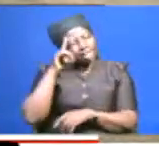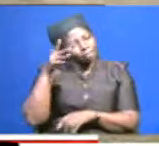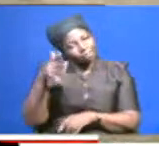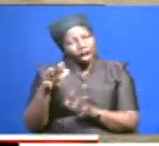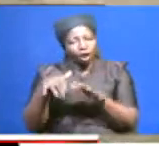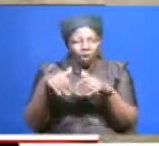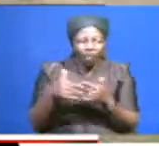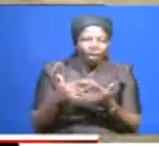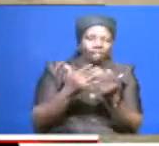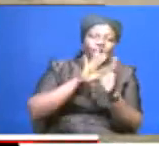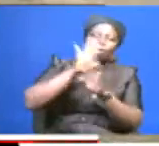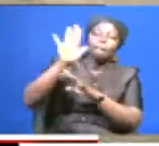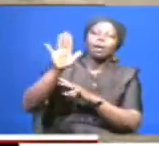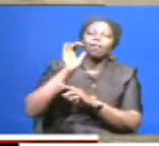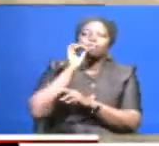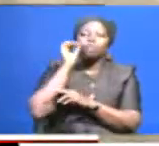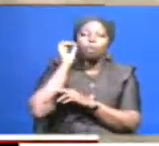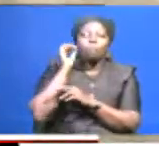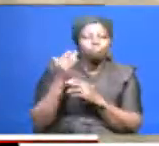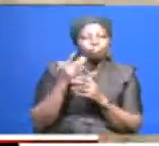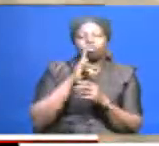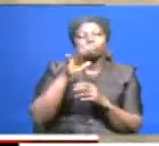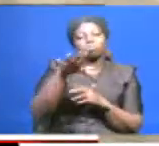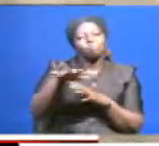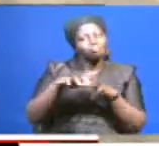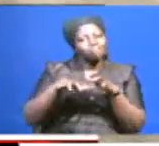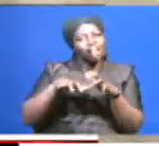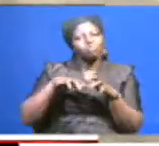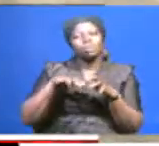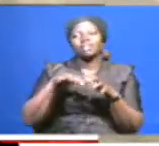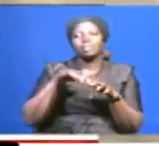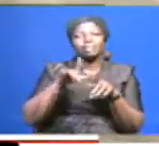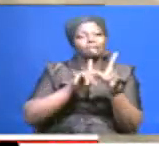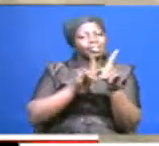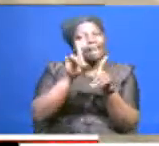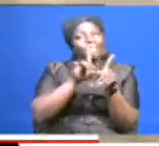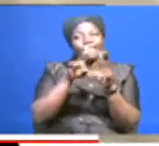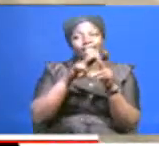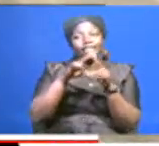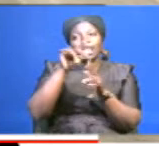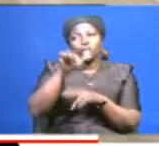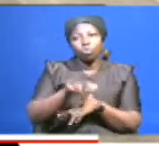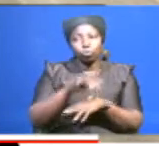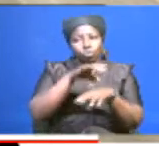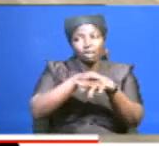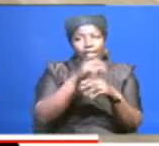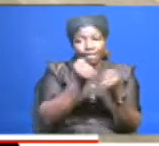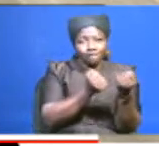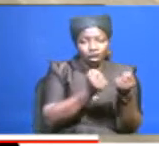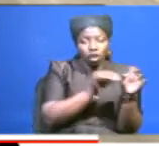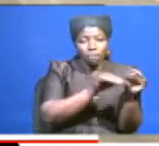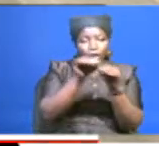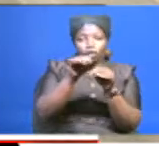hivyo usafiri uko chini sana. Kutafuta gari ya kutupeleka pale Mai Mahiu imekuwa